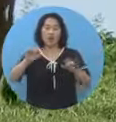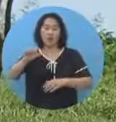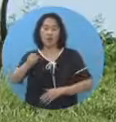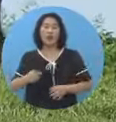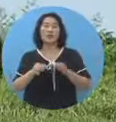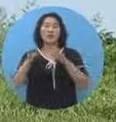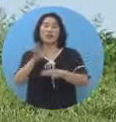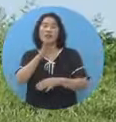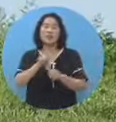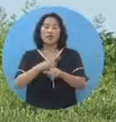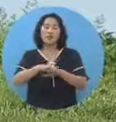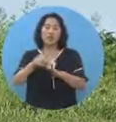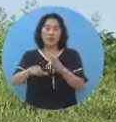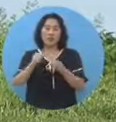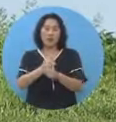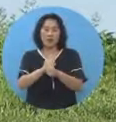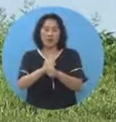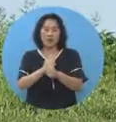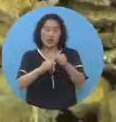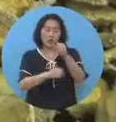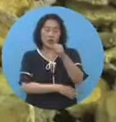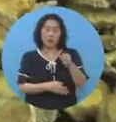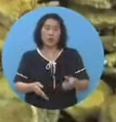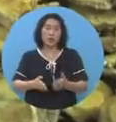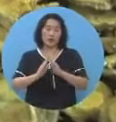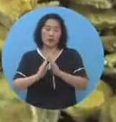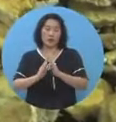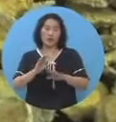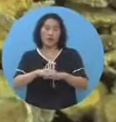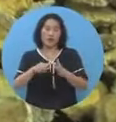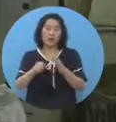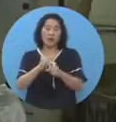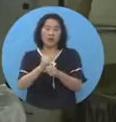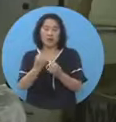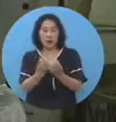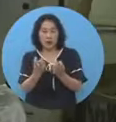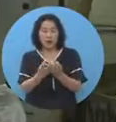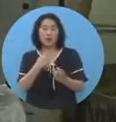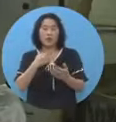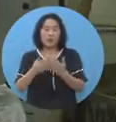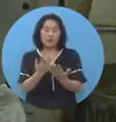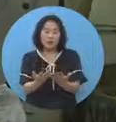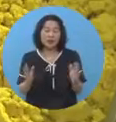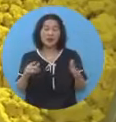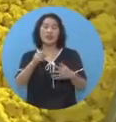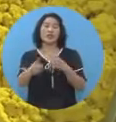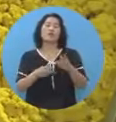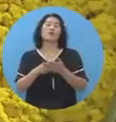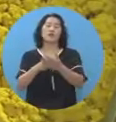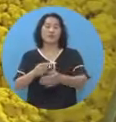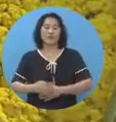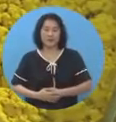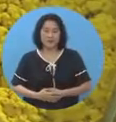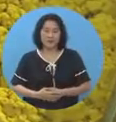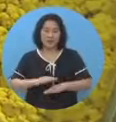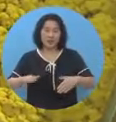원을 들여 친환경 농산물 생산 유통 기반 구축, 농산물 제조 가공, 친환경 농산물 체험 전시 등의 사업을